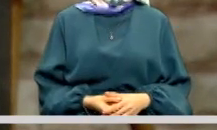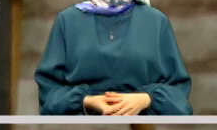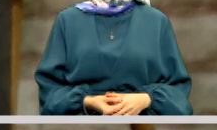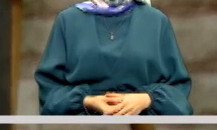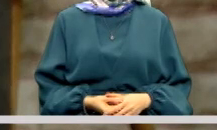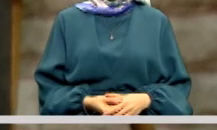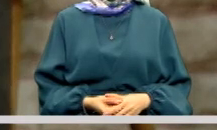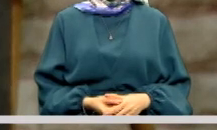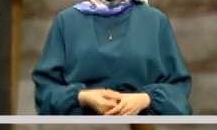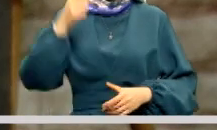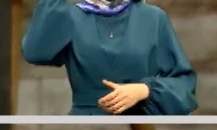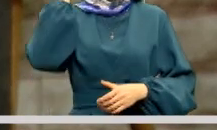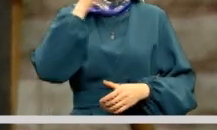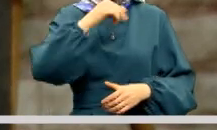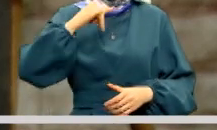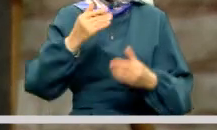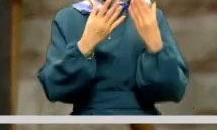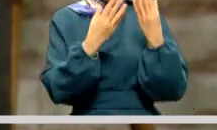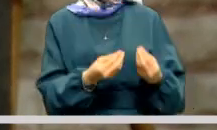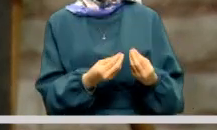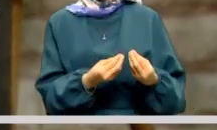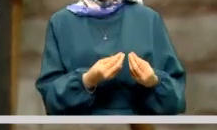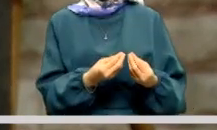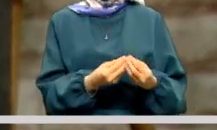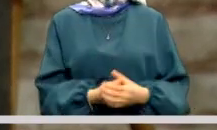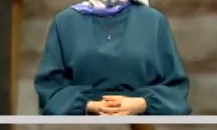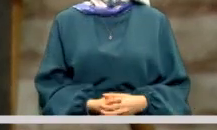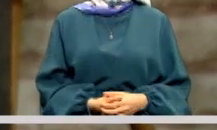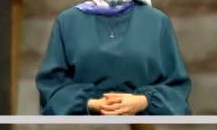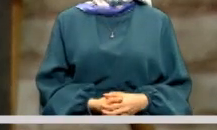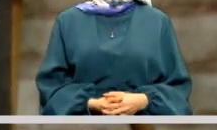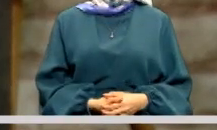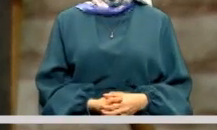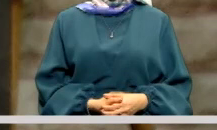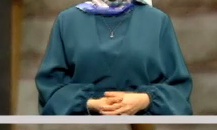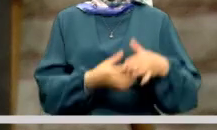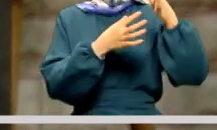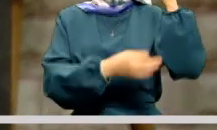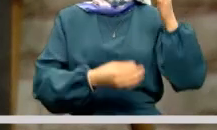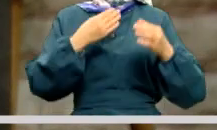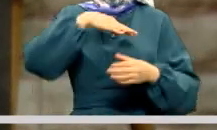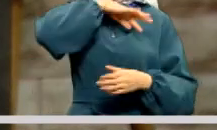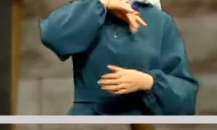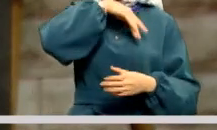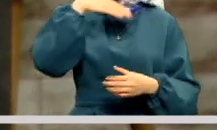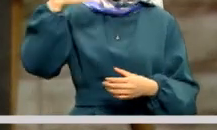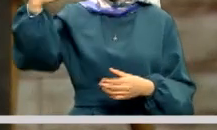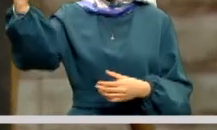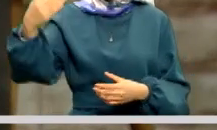onları yanımızda o şekilde bulundurur isek insanın sair zamanda ileri yaşlarda olabileceği